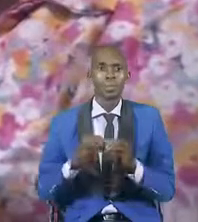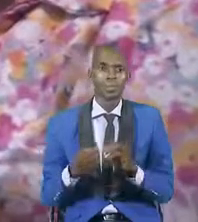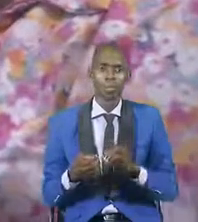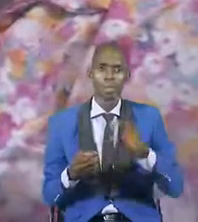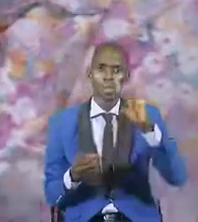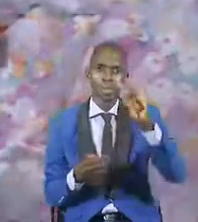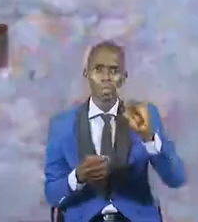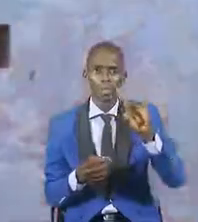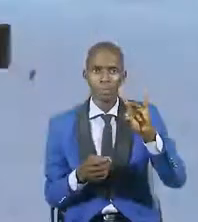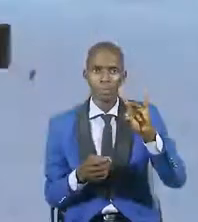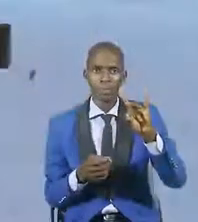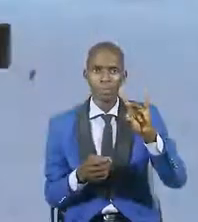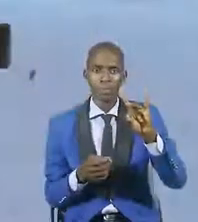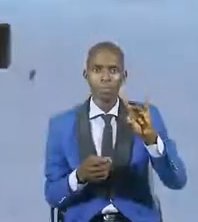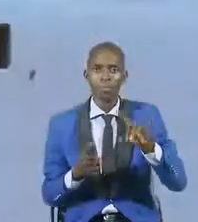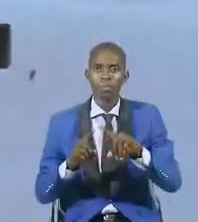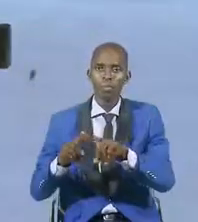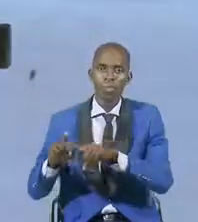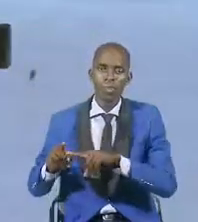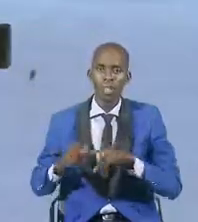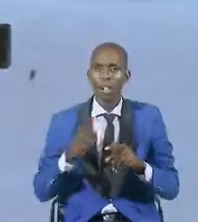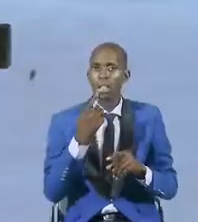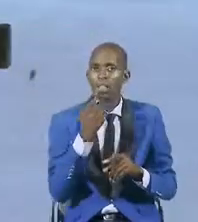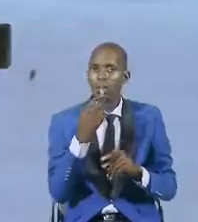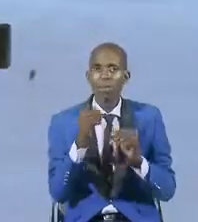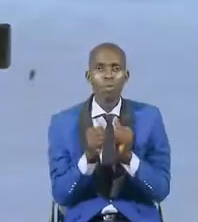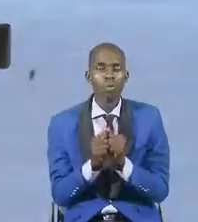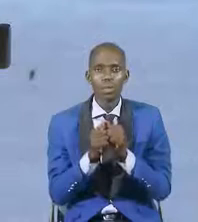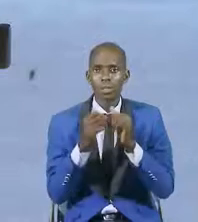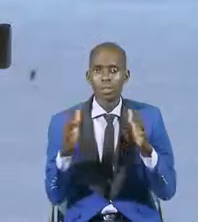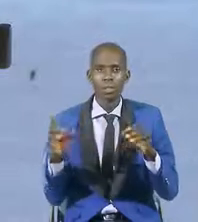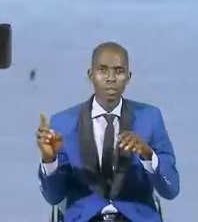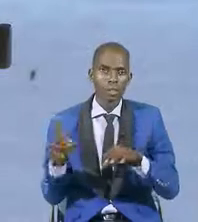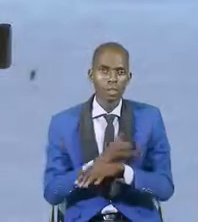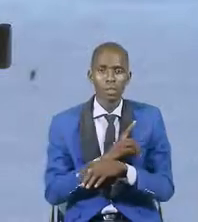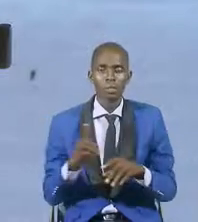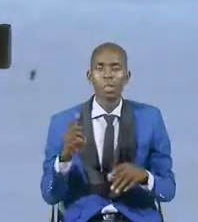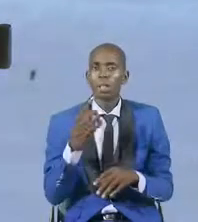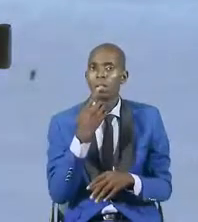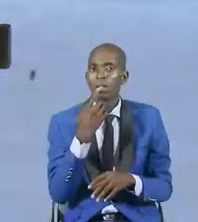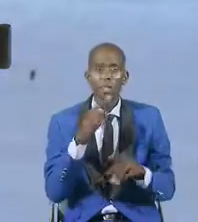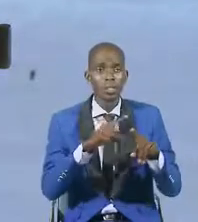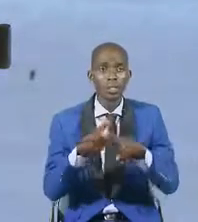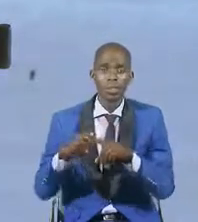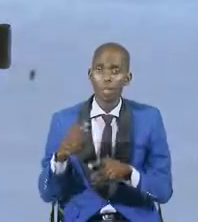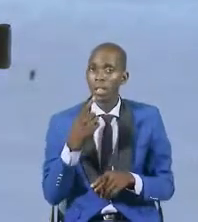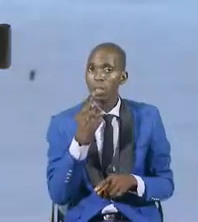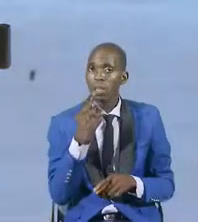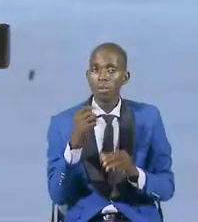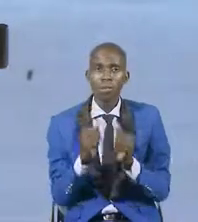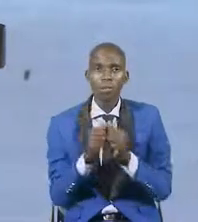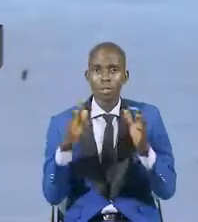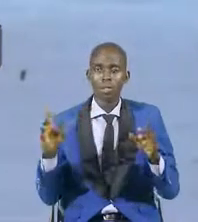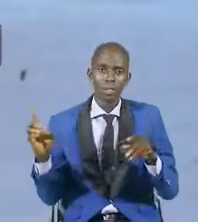Jésus-Christ. Numéro 8, c'est la diversité de langues sans les langues